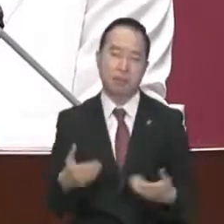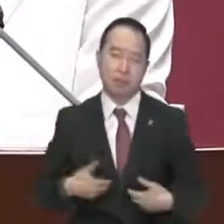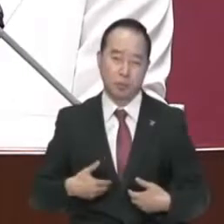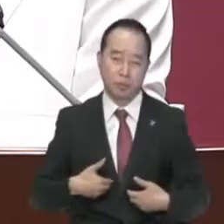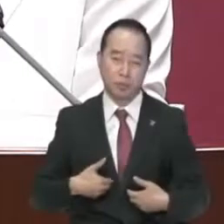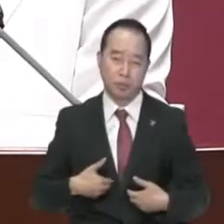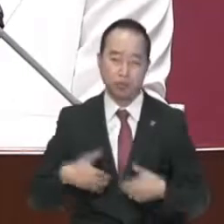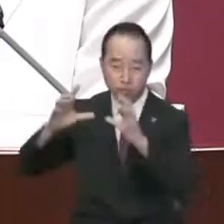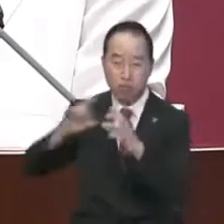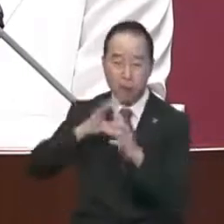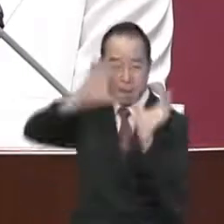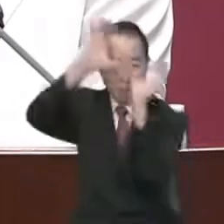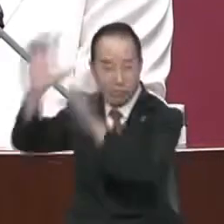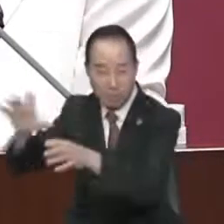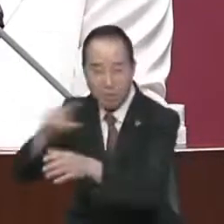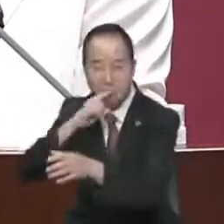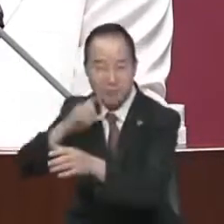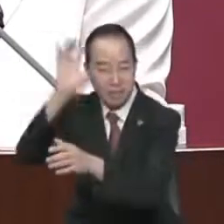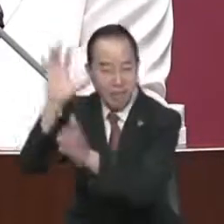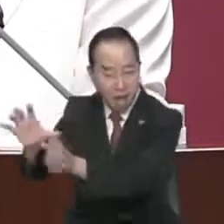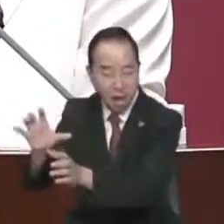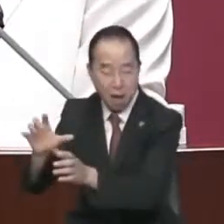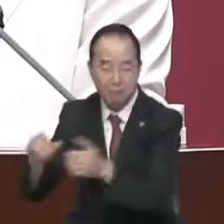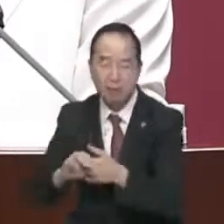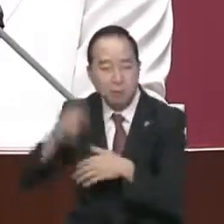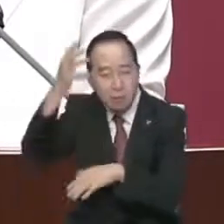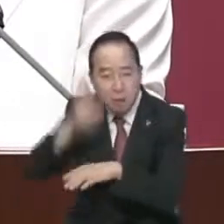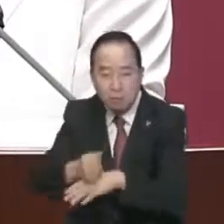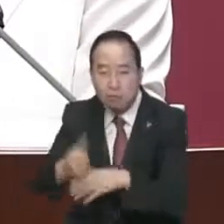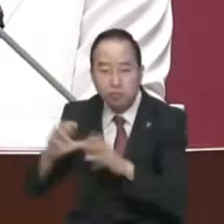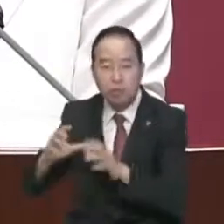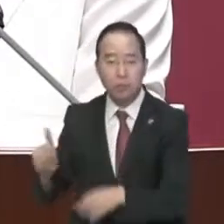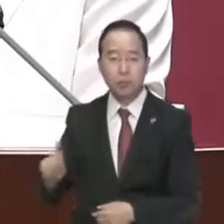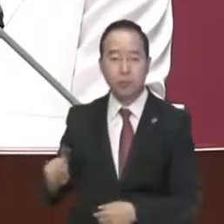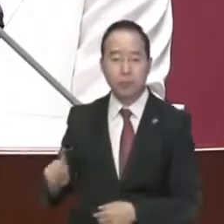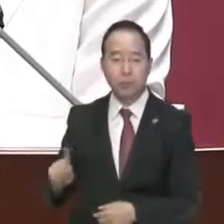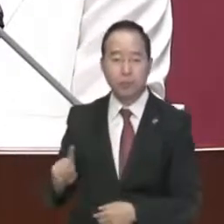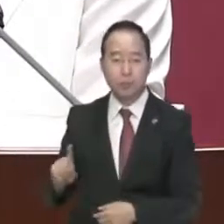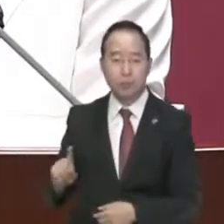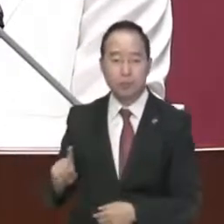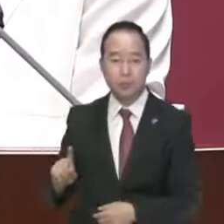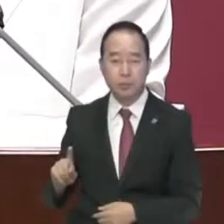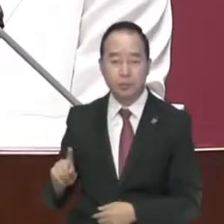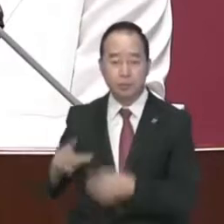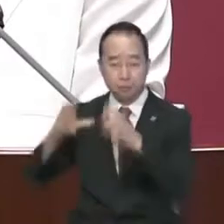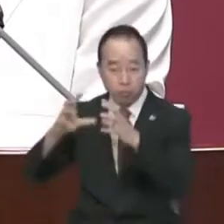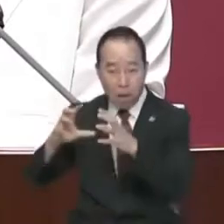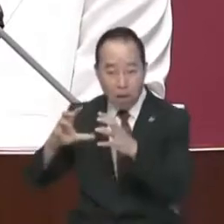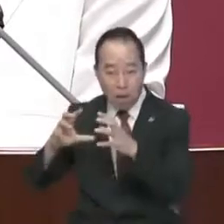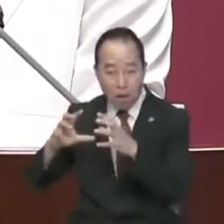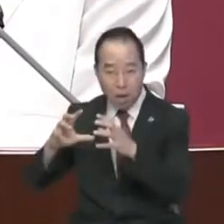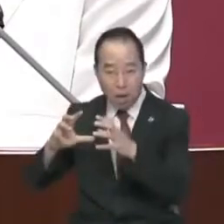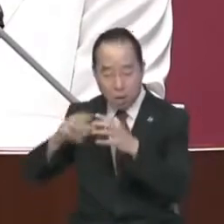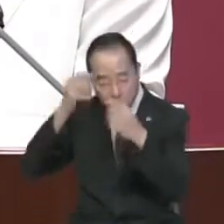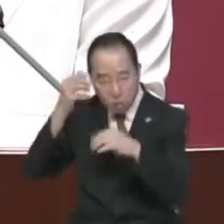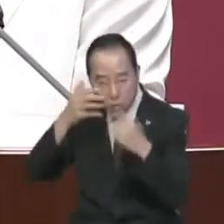국가에게만 고통을 전담시키고 그러면 나중에 국가가 어떻게 되겠습니까? 국가도 결국은 개인의